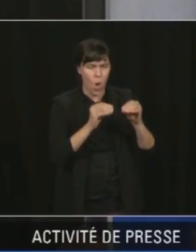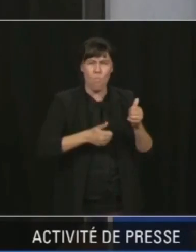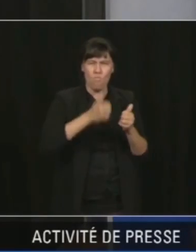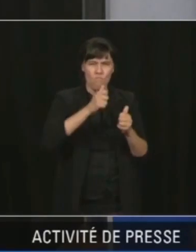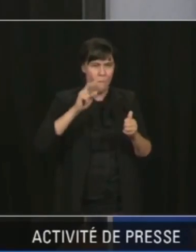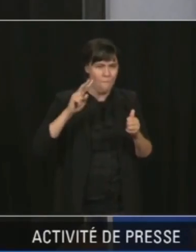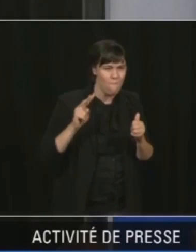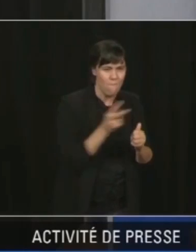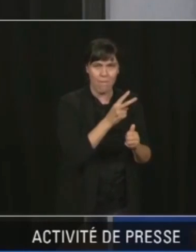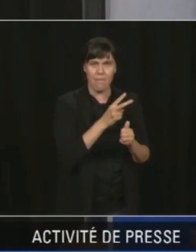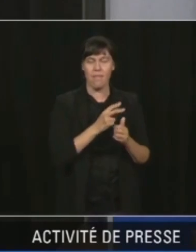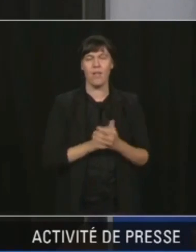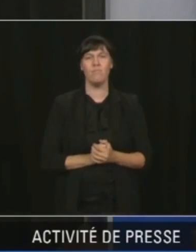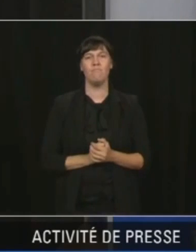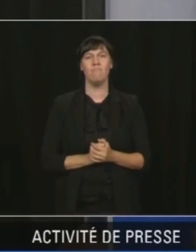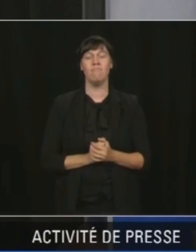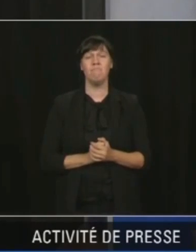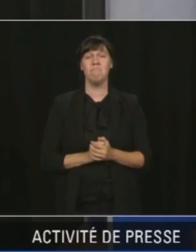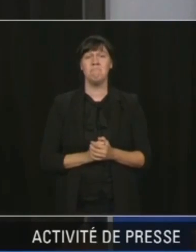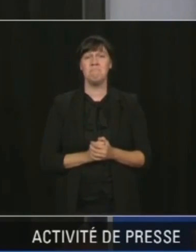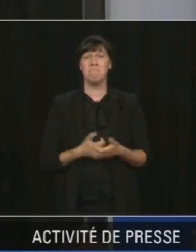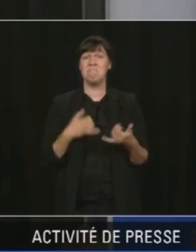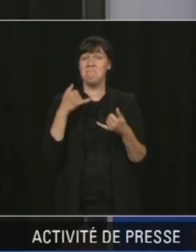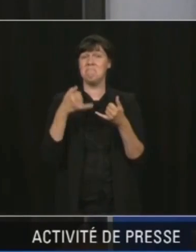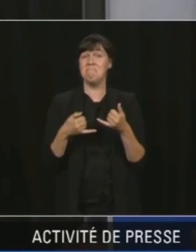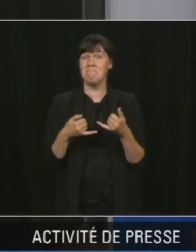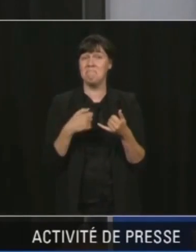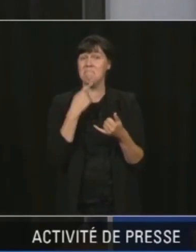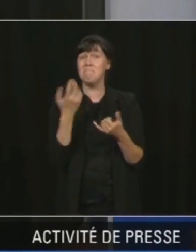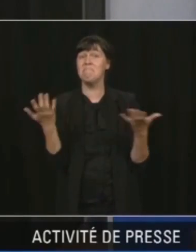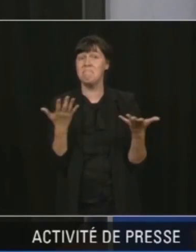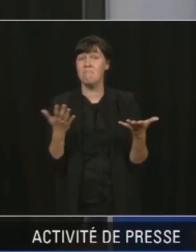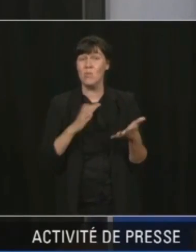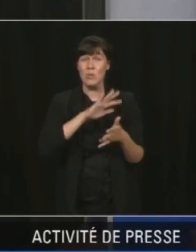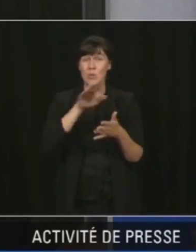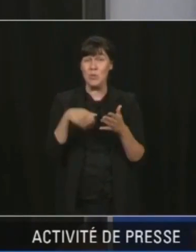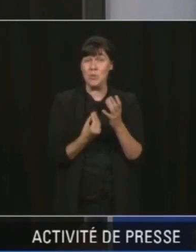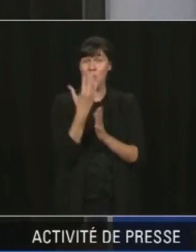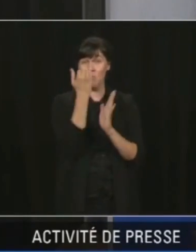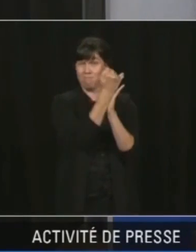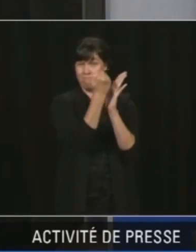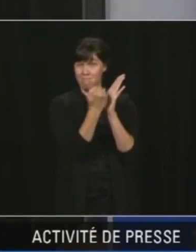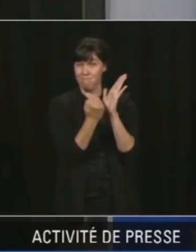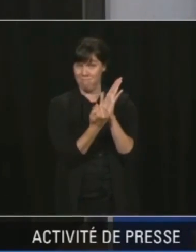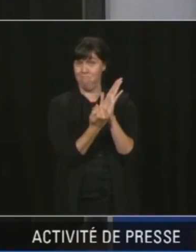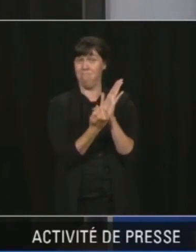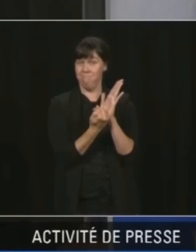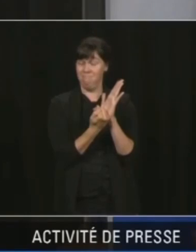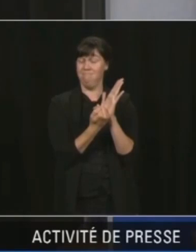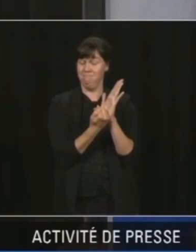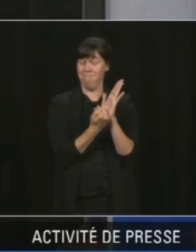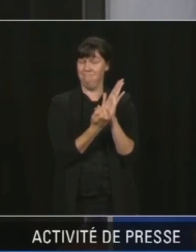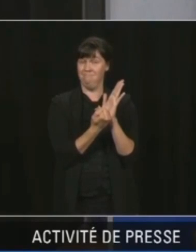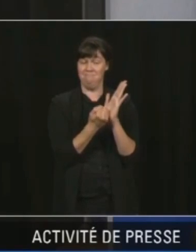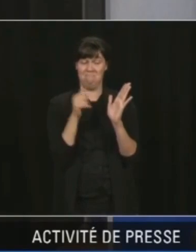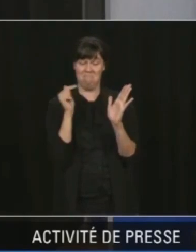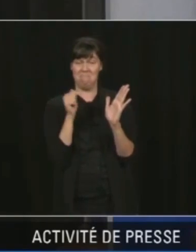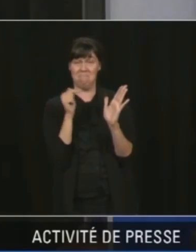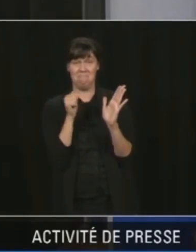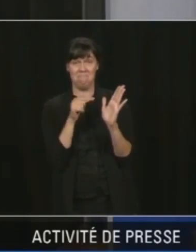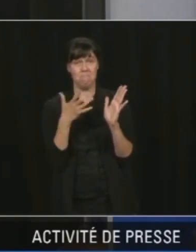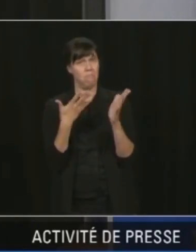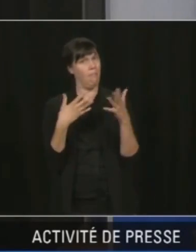nous permettre de réduire de façon très importante. On aimerait ça que ça soit complet, là, mais on